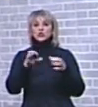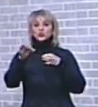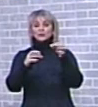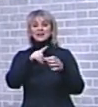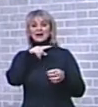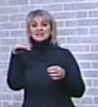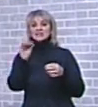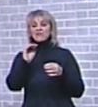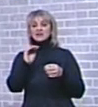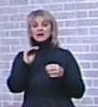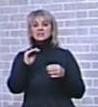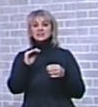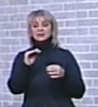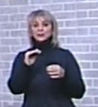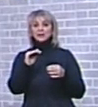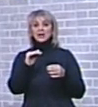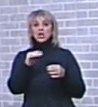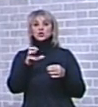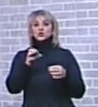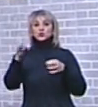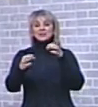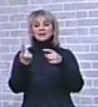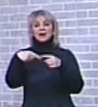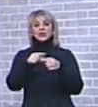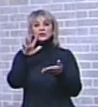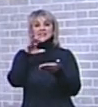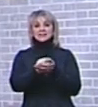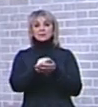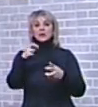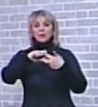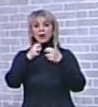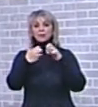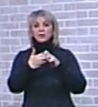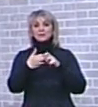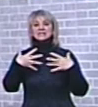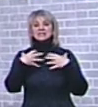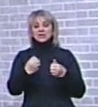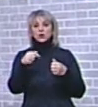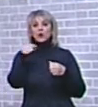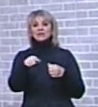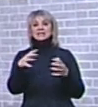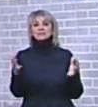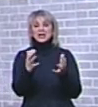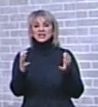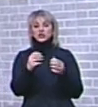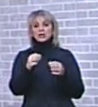Российской Федерации. Субъект, который занимается проблемами здоровья